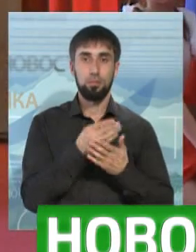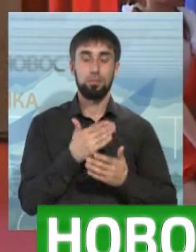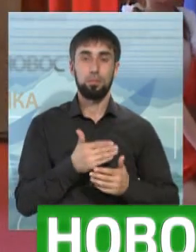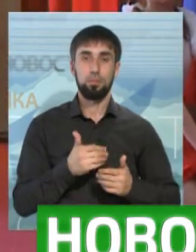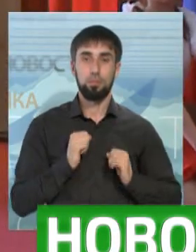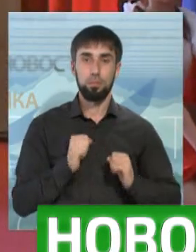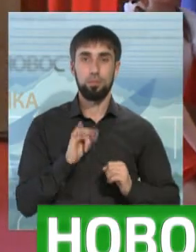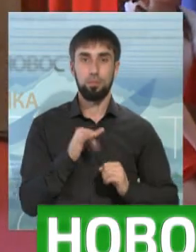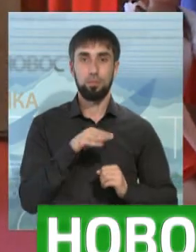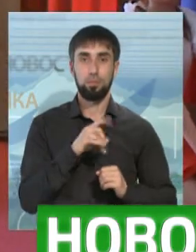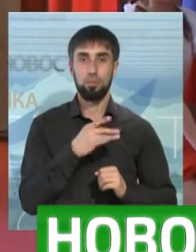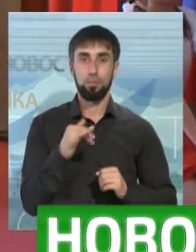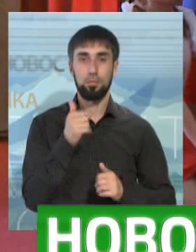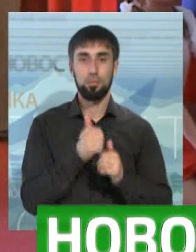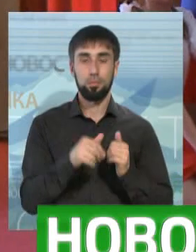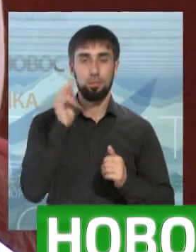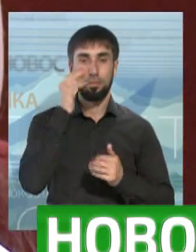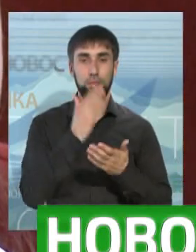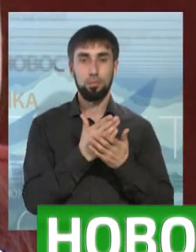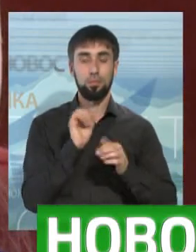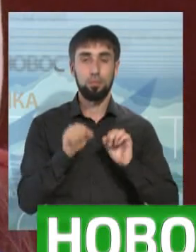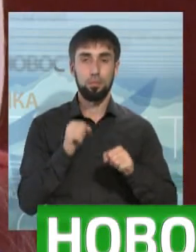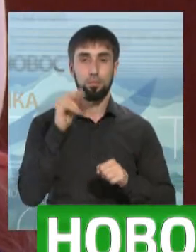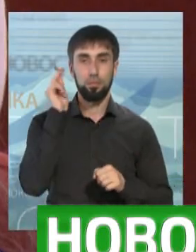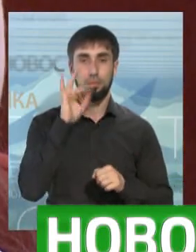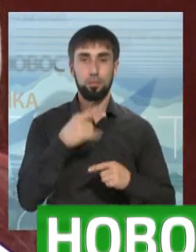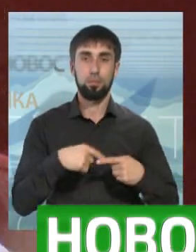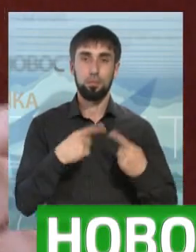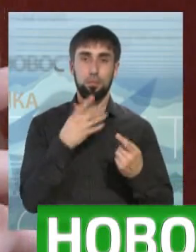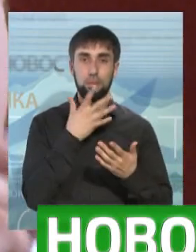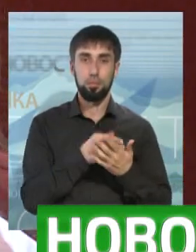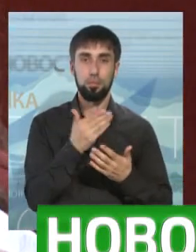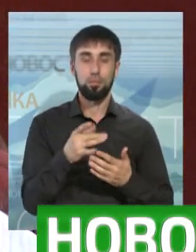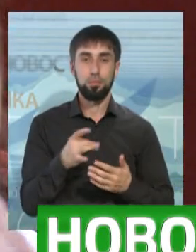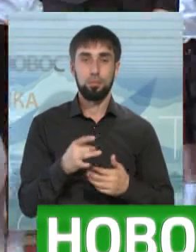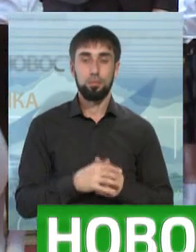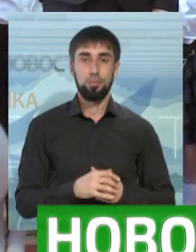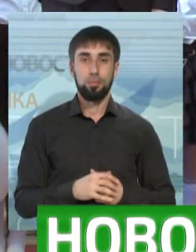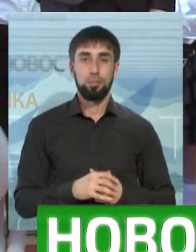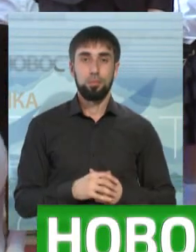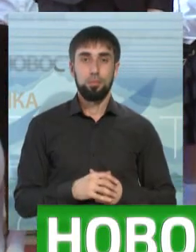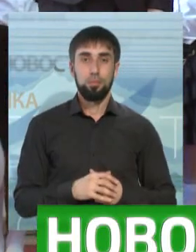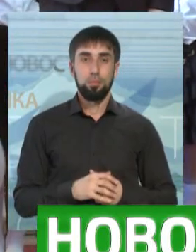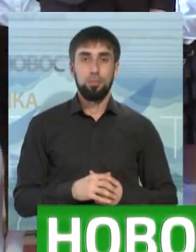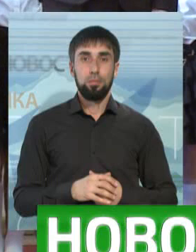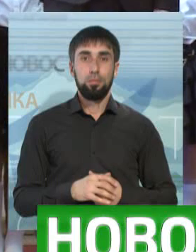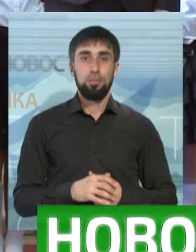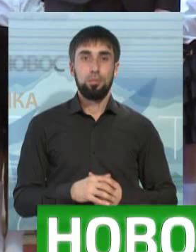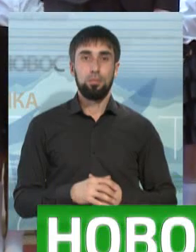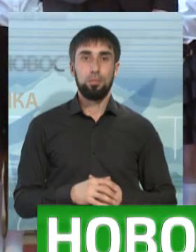и традициями. А у каждого ученика есть возможность учиться и развиваться в собственной республике.